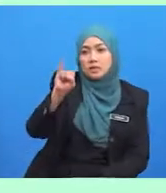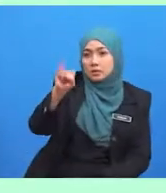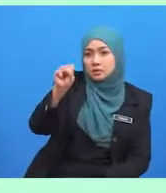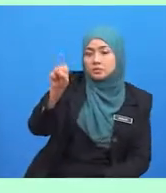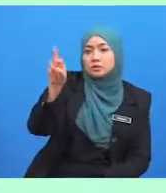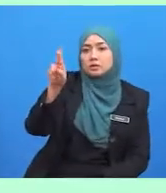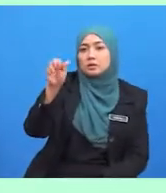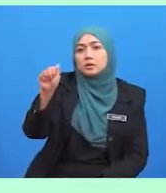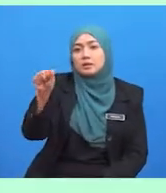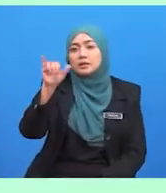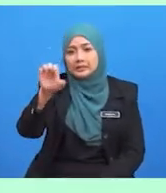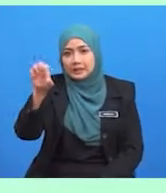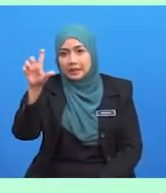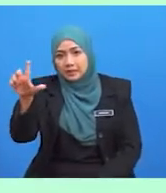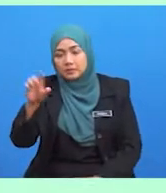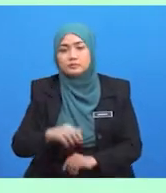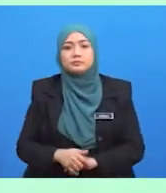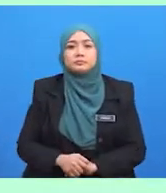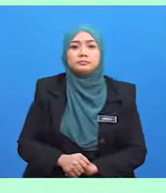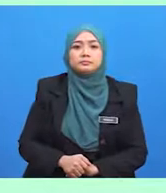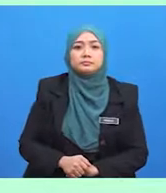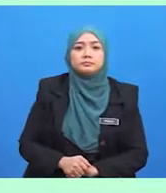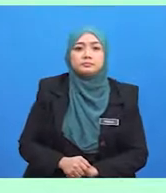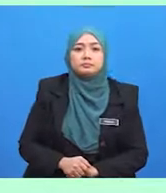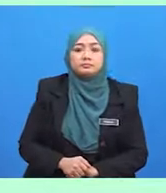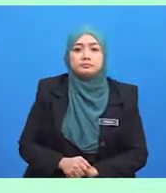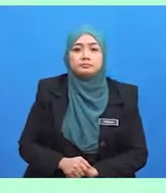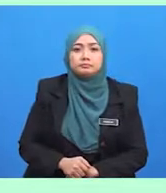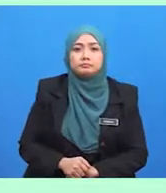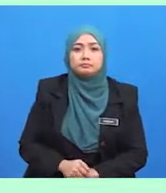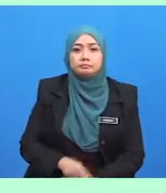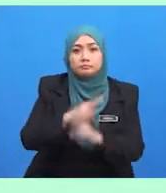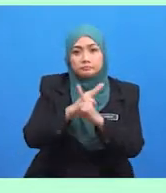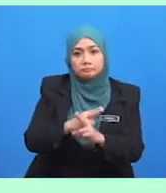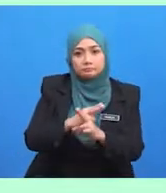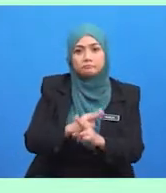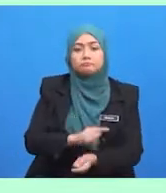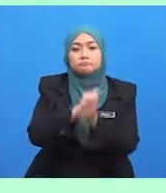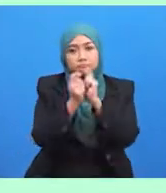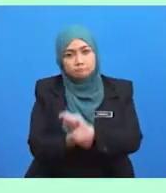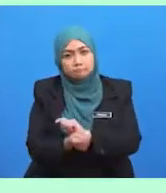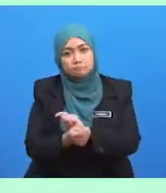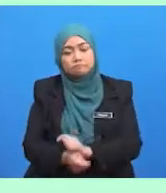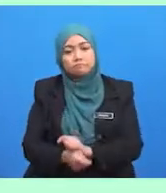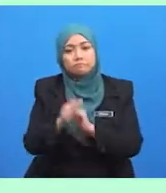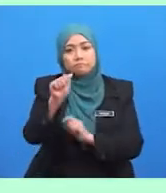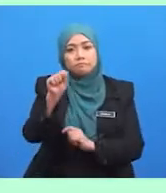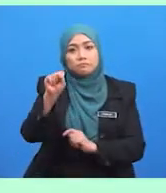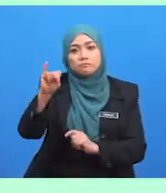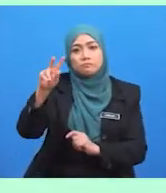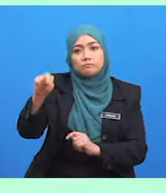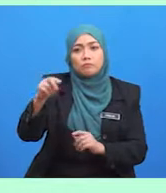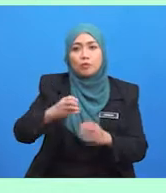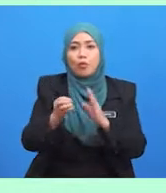Kawalan pertukaran asing merupakan dasar kerajaan mengehadkan pembelian pertukaran asing oleh pengimport tempatan.